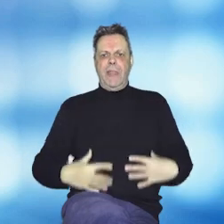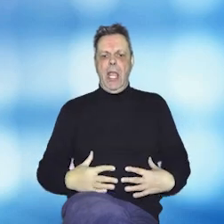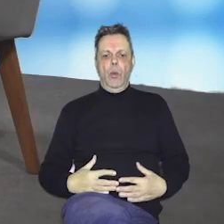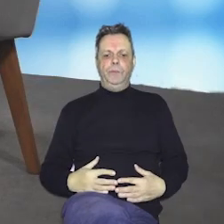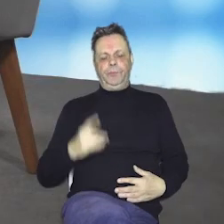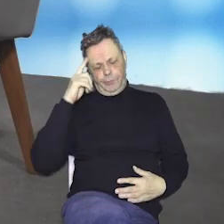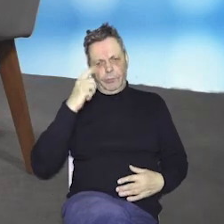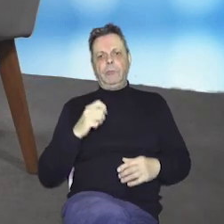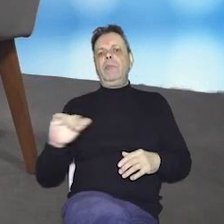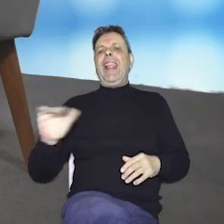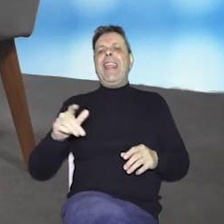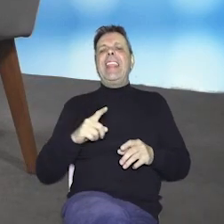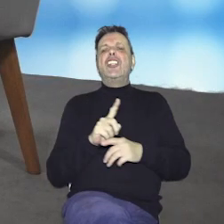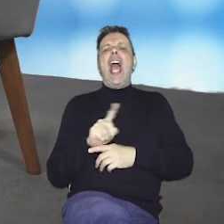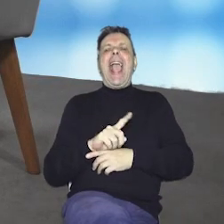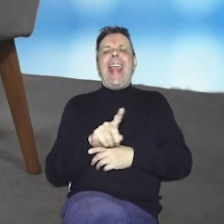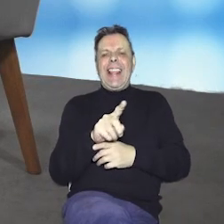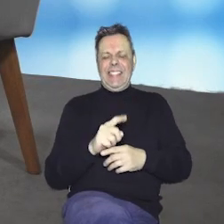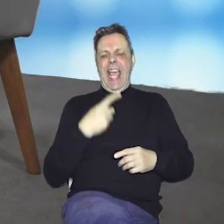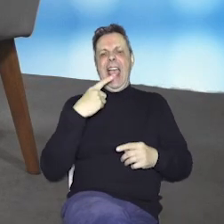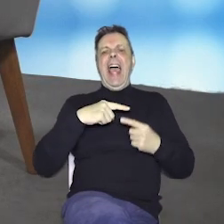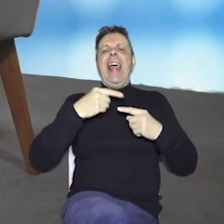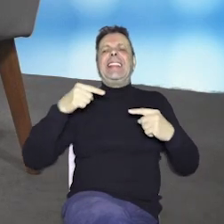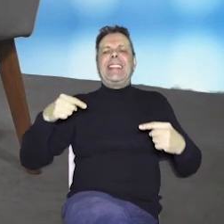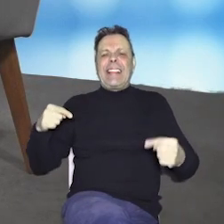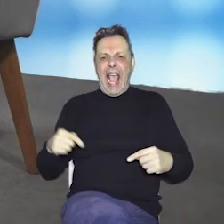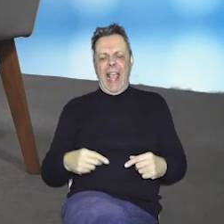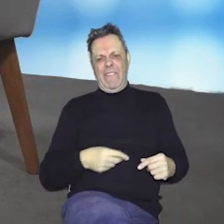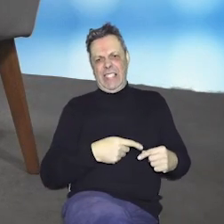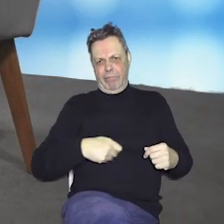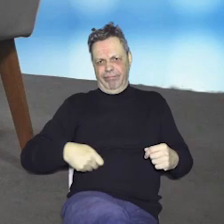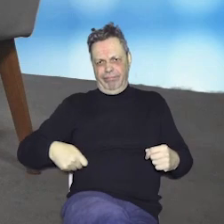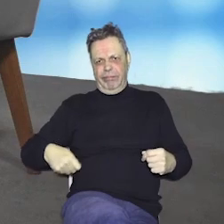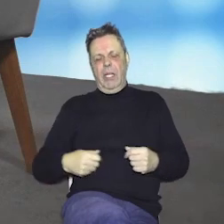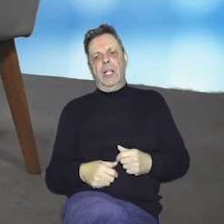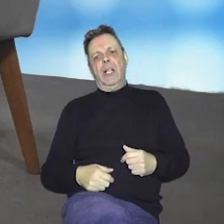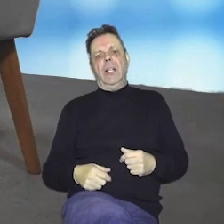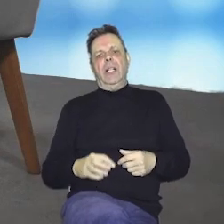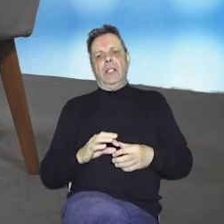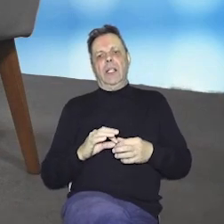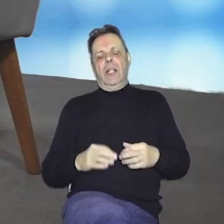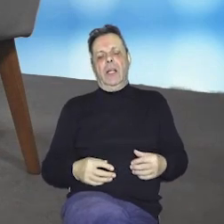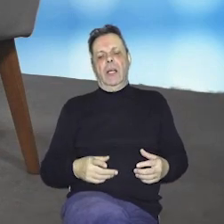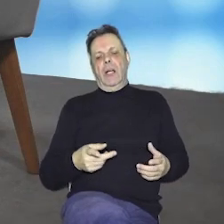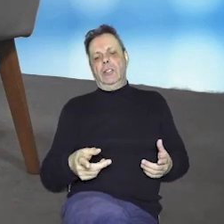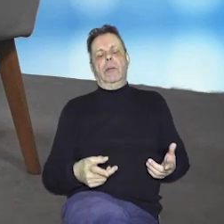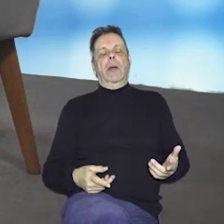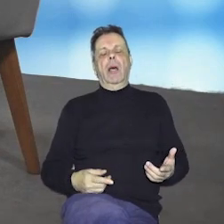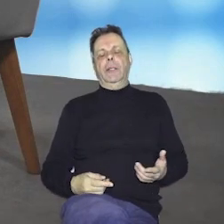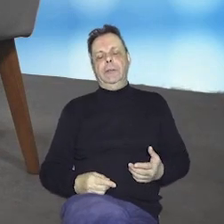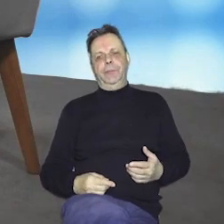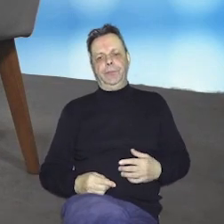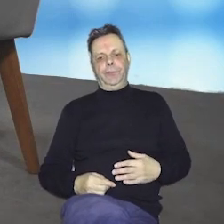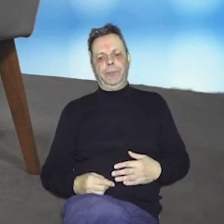dječja glista. Dječje gliste, to su uglavnom trakavice. Jel? Kad nekom veliš da je jako mršav, a veliš ti sigurno imaš